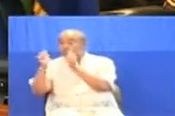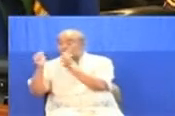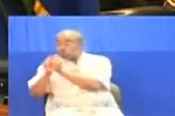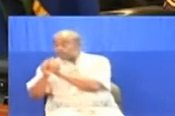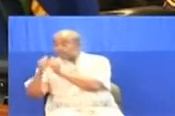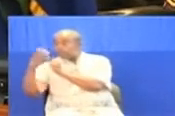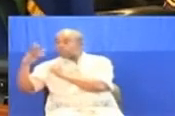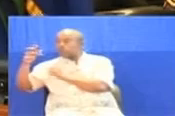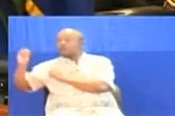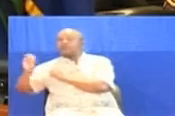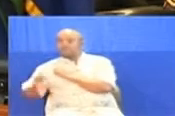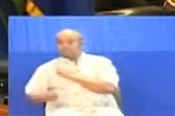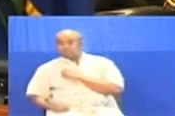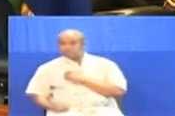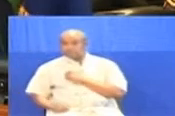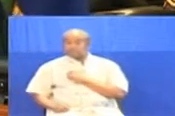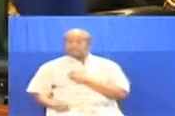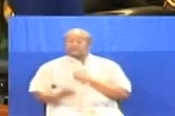0734 101040,